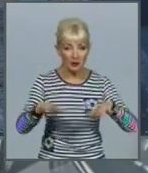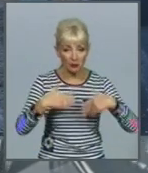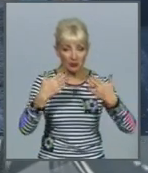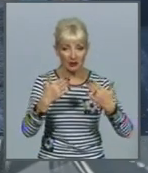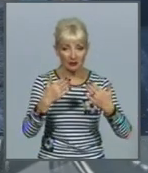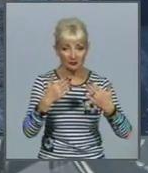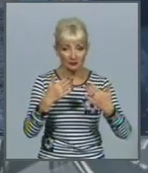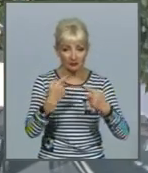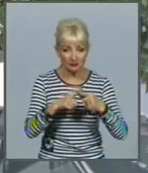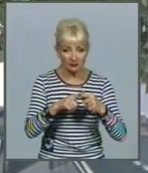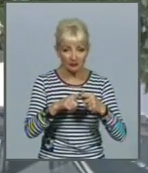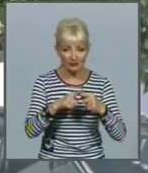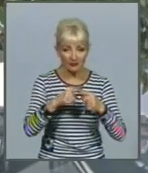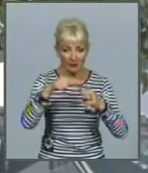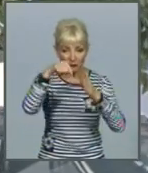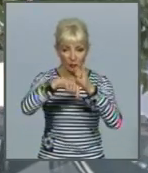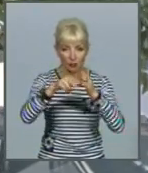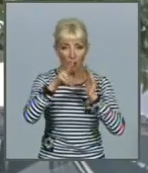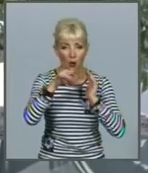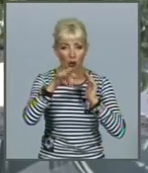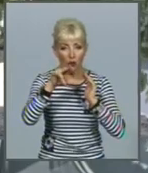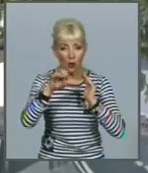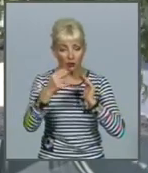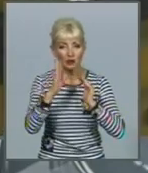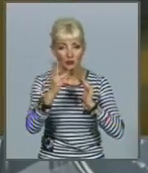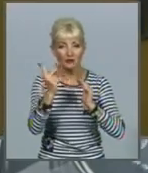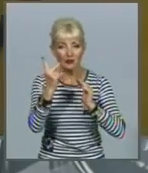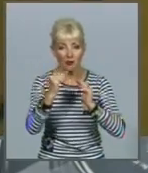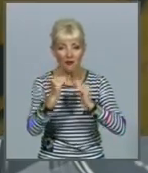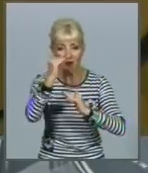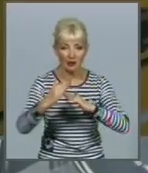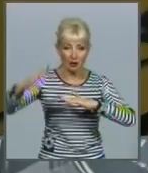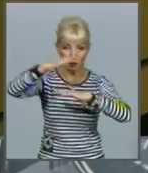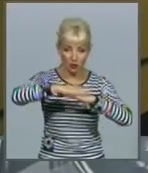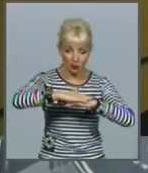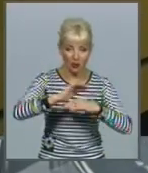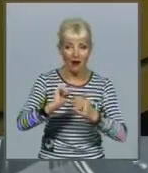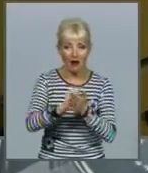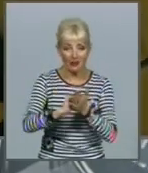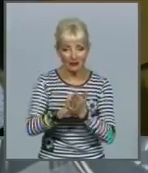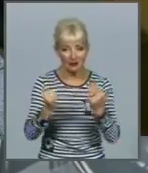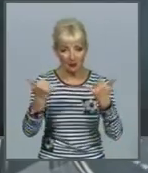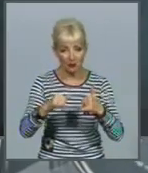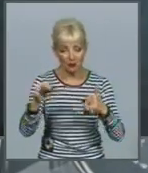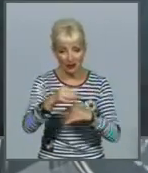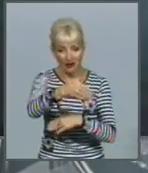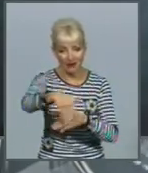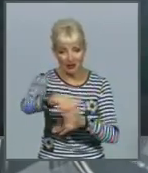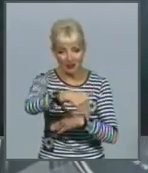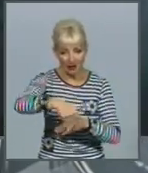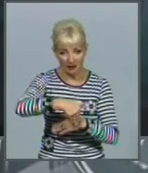смотровых колодцев, будет уложен верхний слой асфальтобетона и нанесена разметка. Цього року, додає Віталій Капленко, погода на